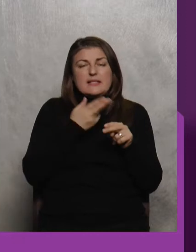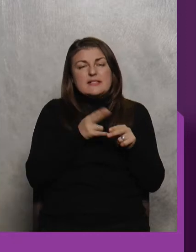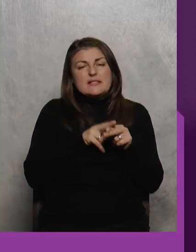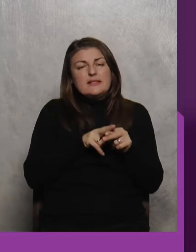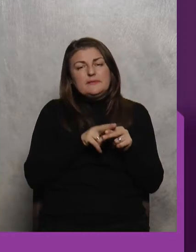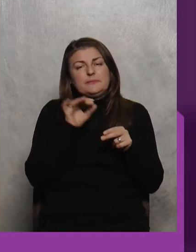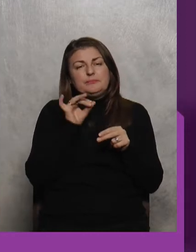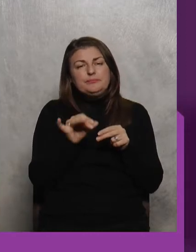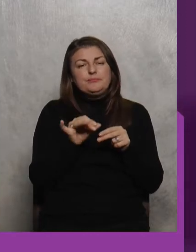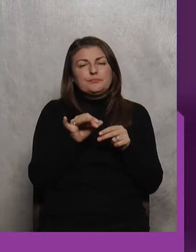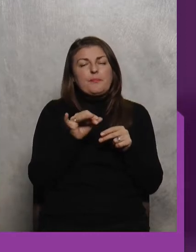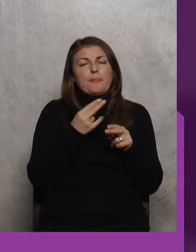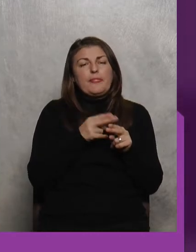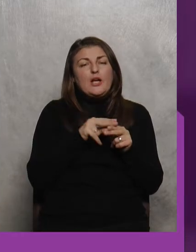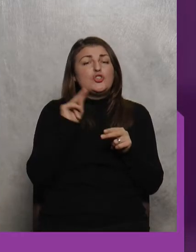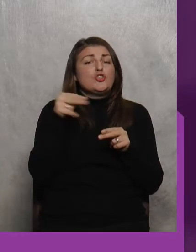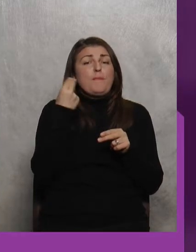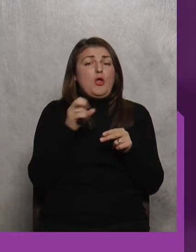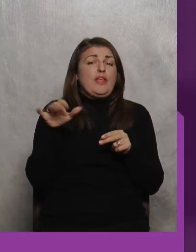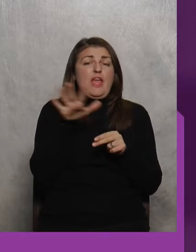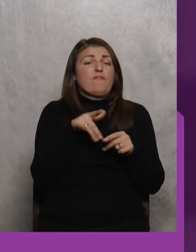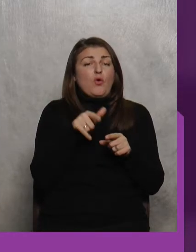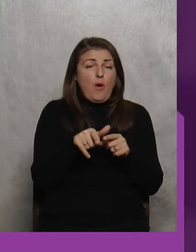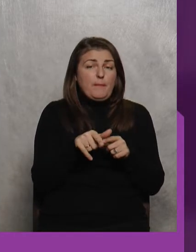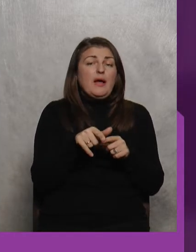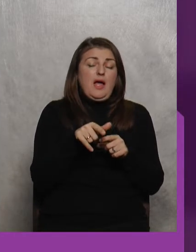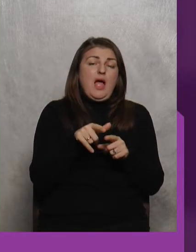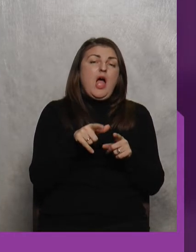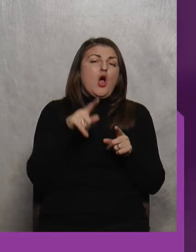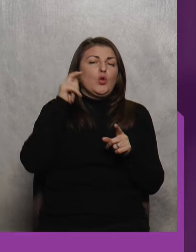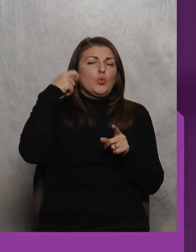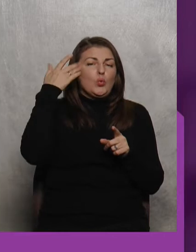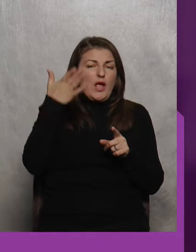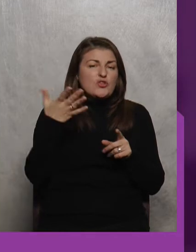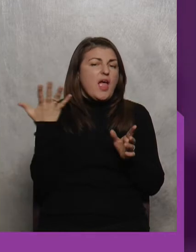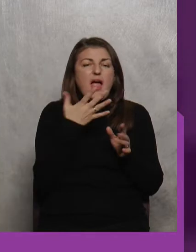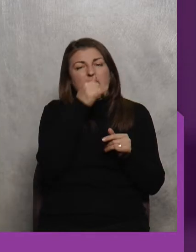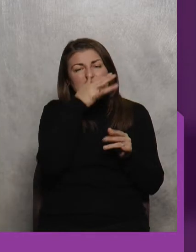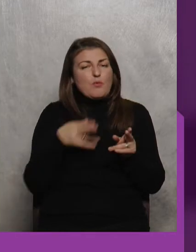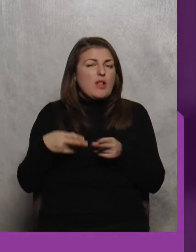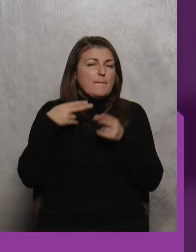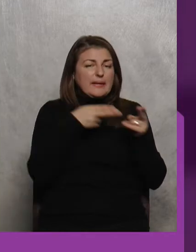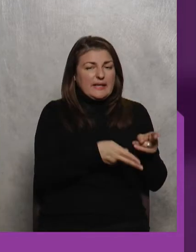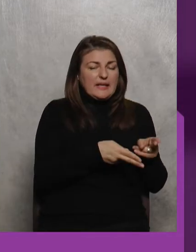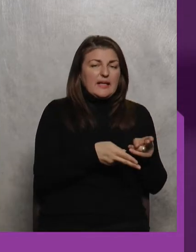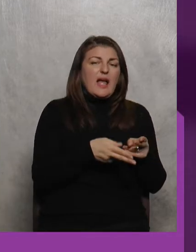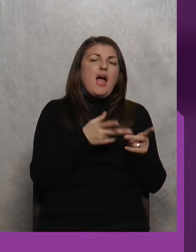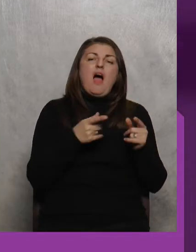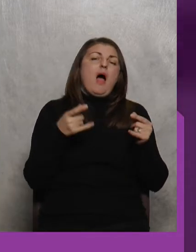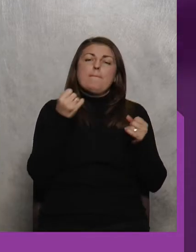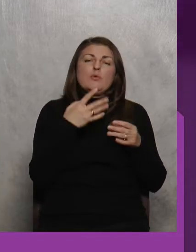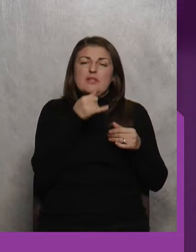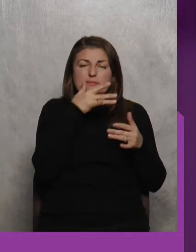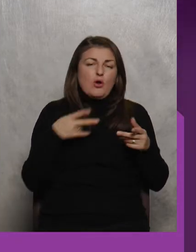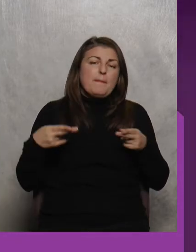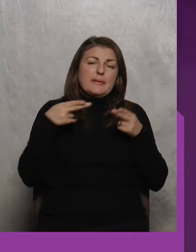це країни і... Це ж чемпіонат Європи, відповідно. Ну, звісно, так. Да, Туреччина, яка не змогла приїхати, відповідно. А, просто не змогла. Не